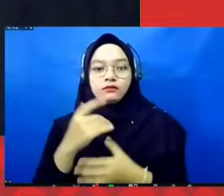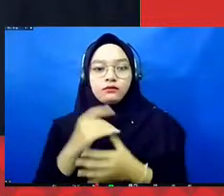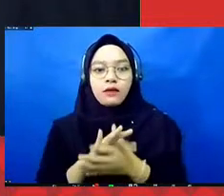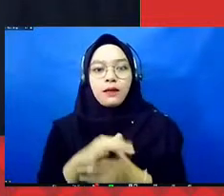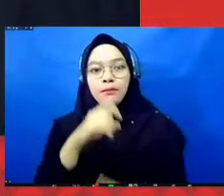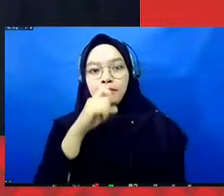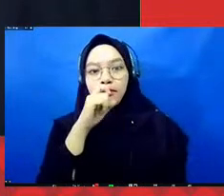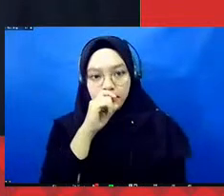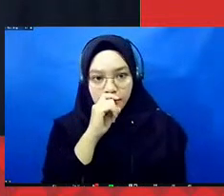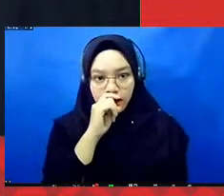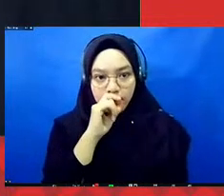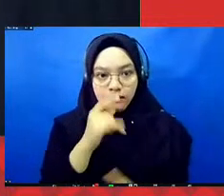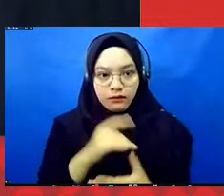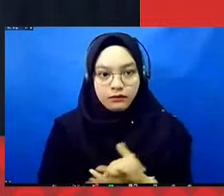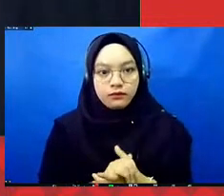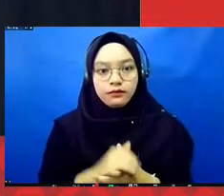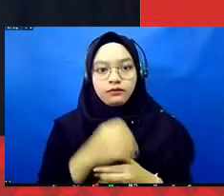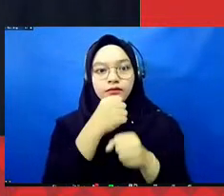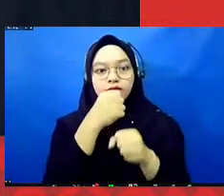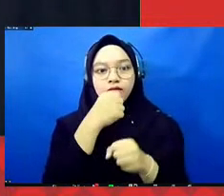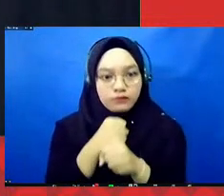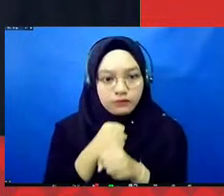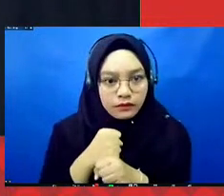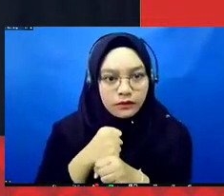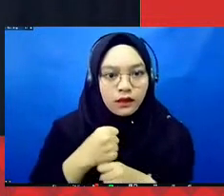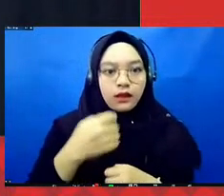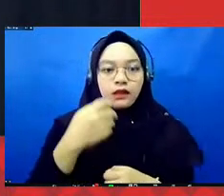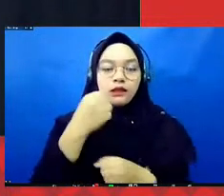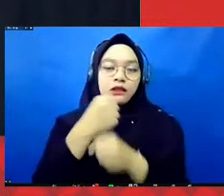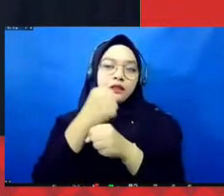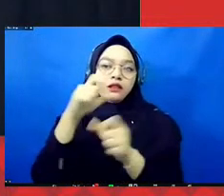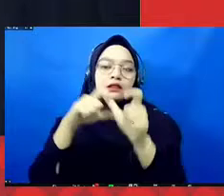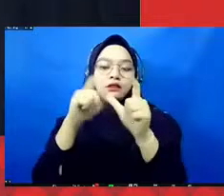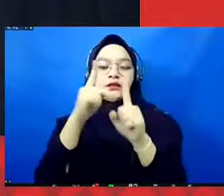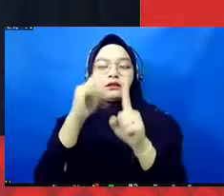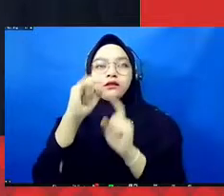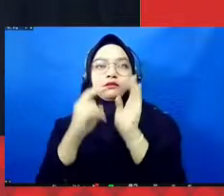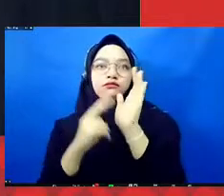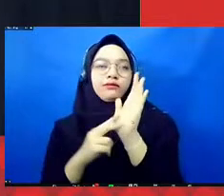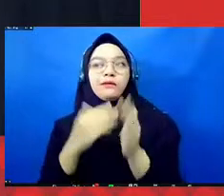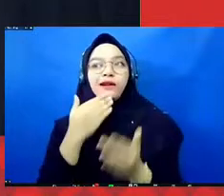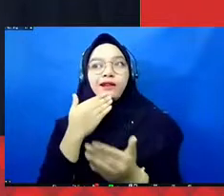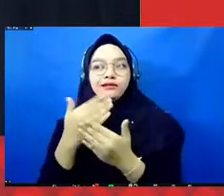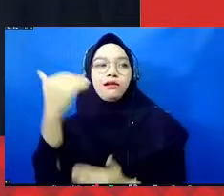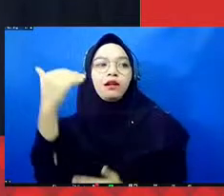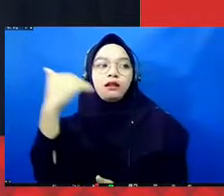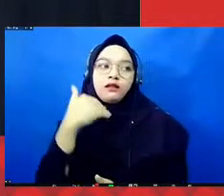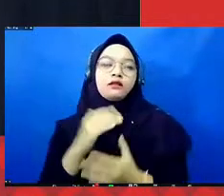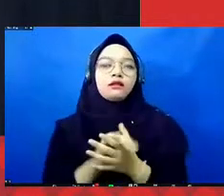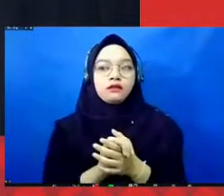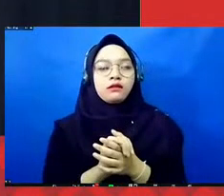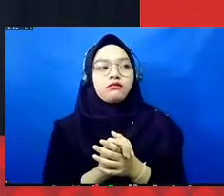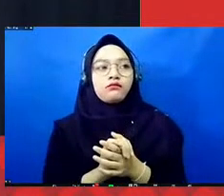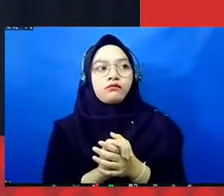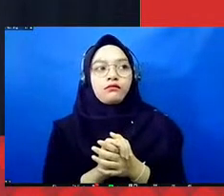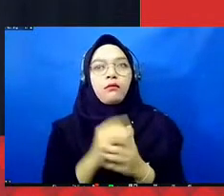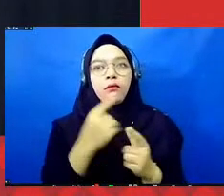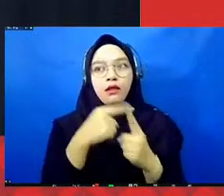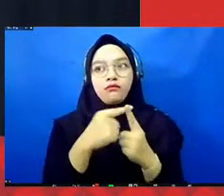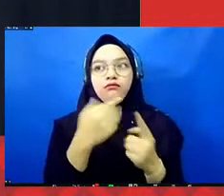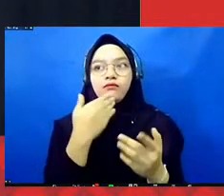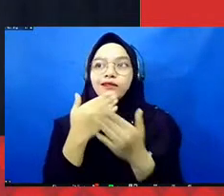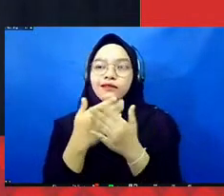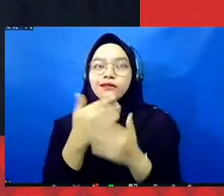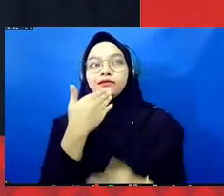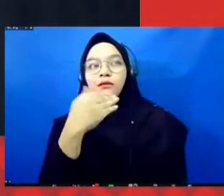from Gwangju International Center. Thank you for coming. Dan juga saya ucapkan selamat pagi, terima